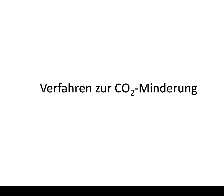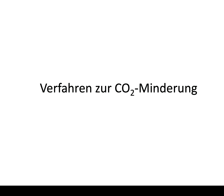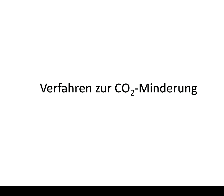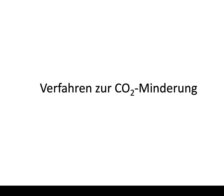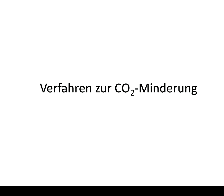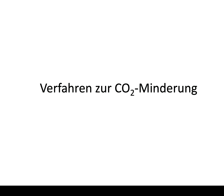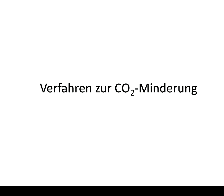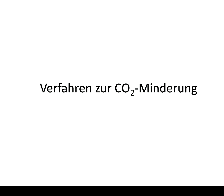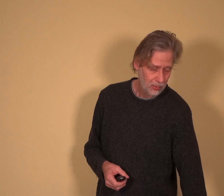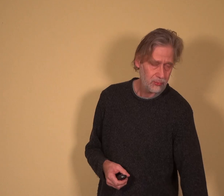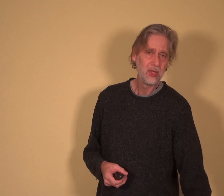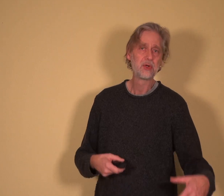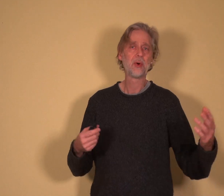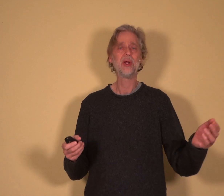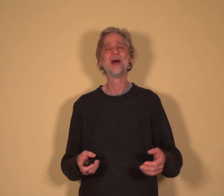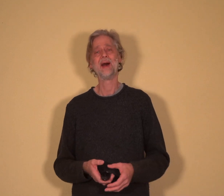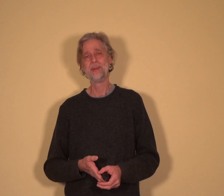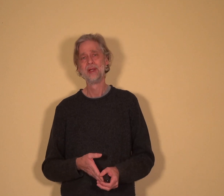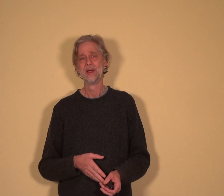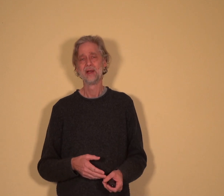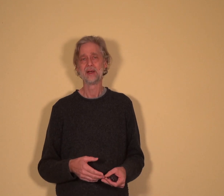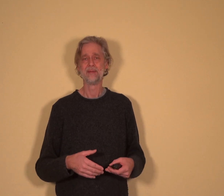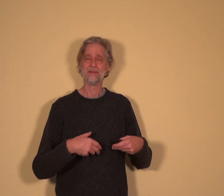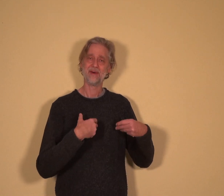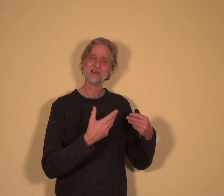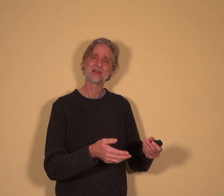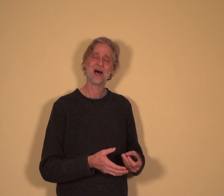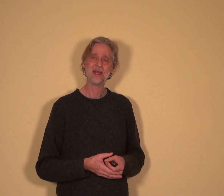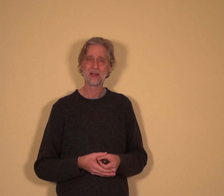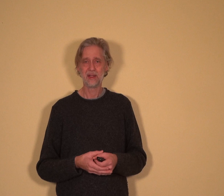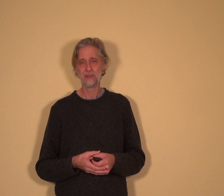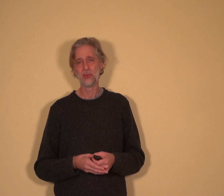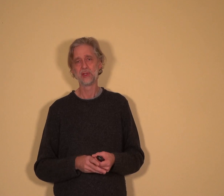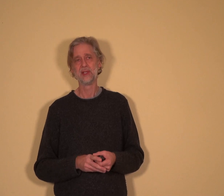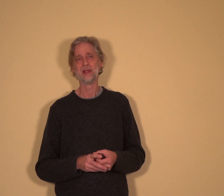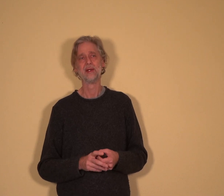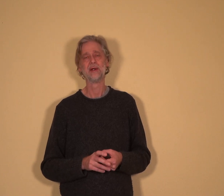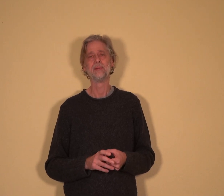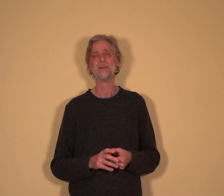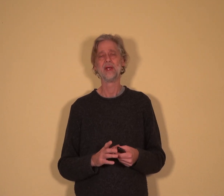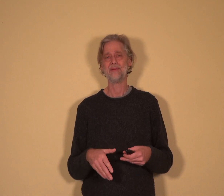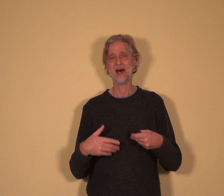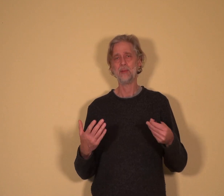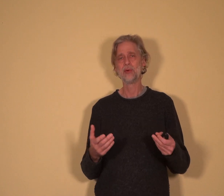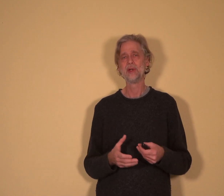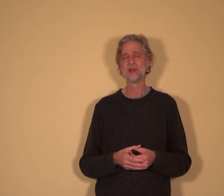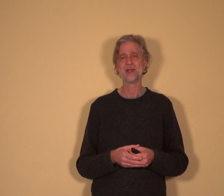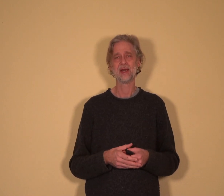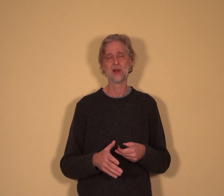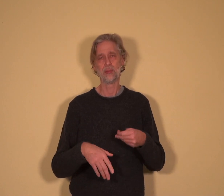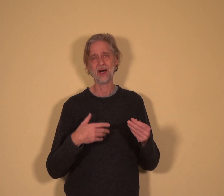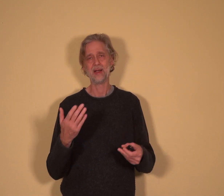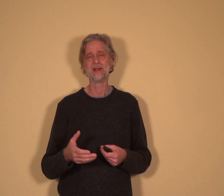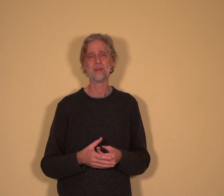Kapitel, nachdem wir jetzt so ausführlich besprochen haben, was eigentlich für die Erwärmung